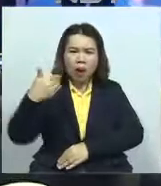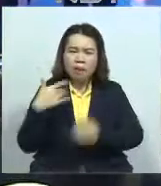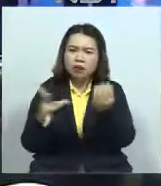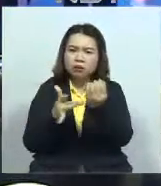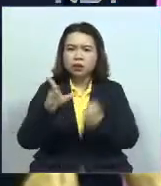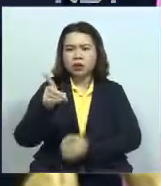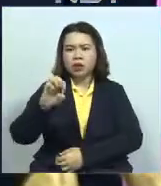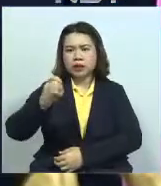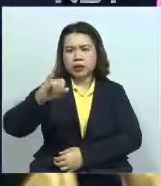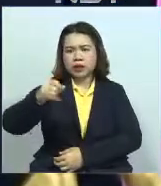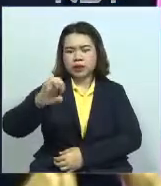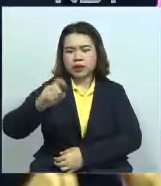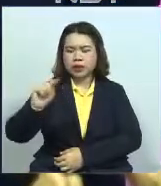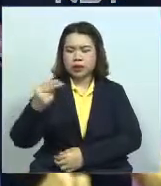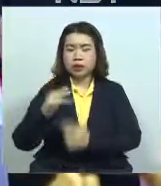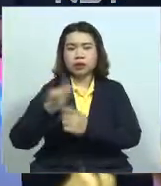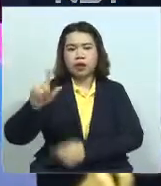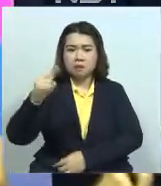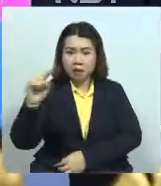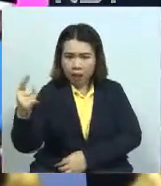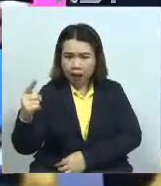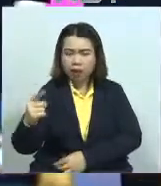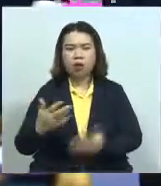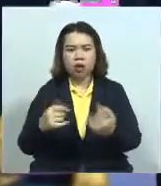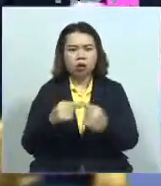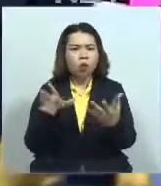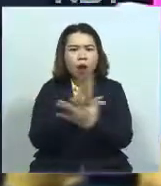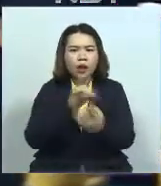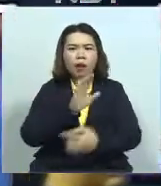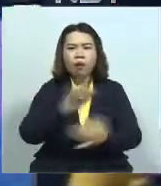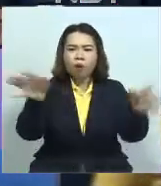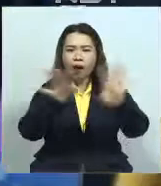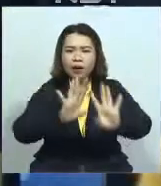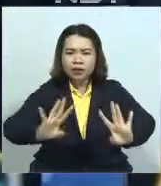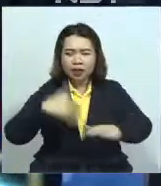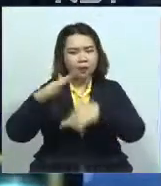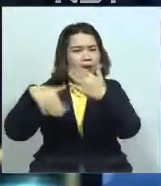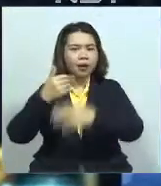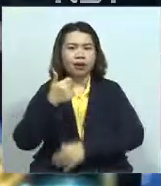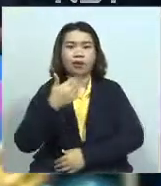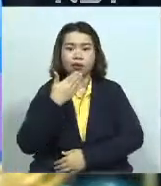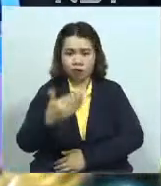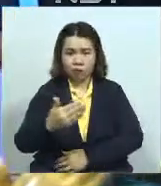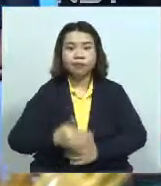ริ่มแห่งปีวัฒนธรรมอาเซียนเพื่อให้ภูมิภาคอาเซียนมีความเข้มแข็งและเกิดการพัฒนาได้อย่างยั่งยืนครับ